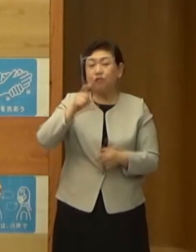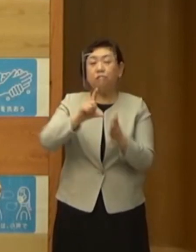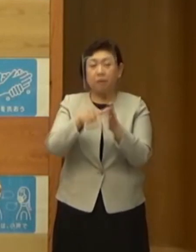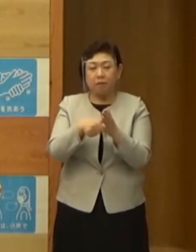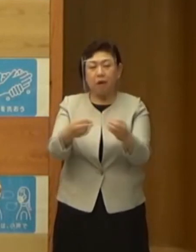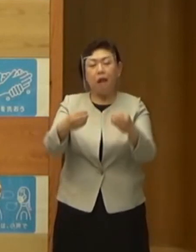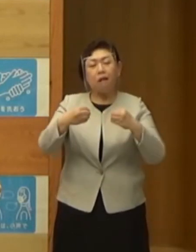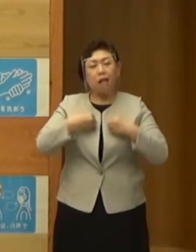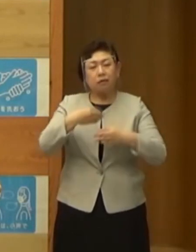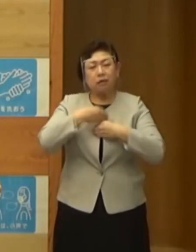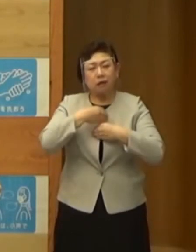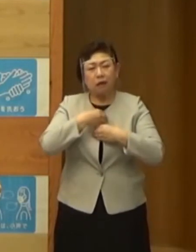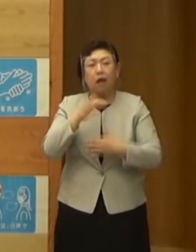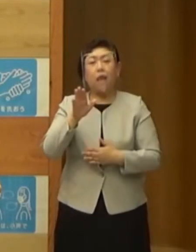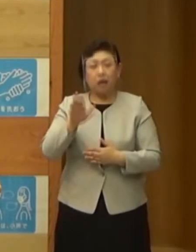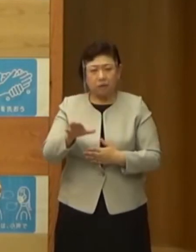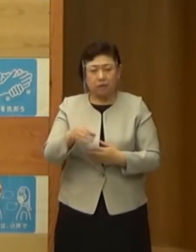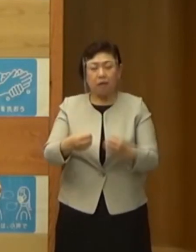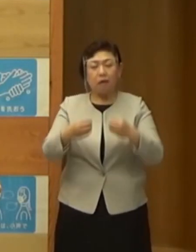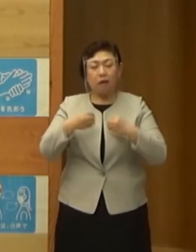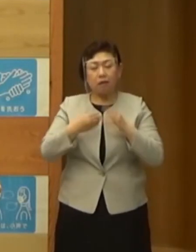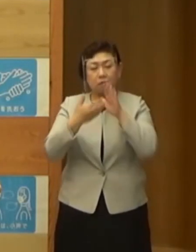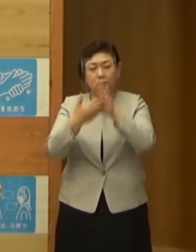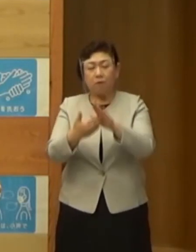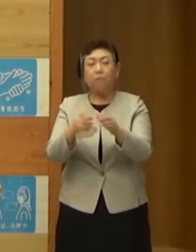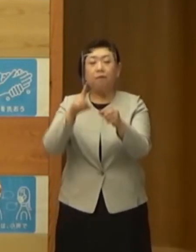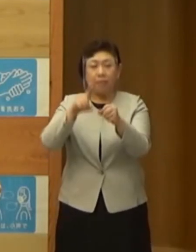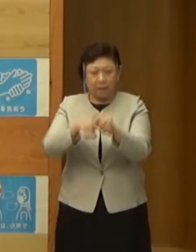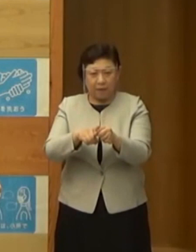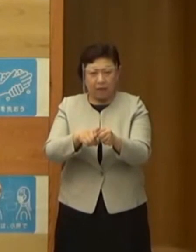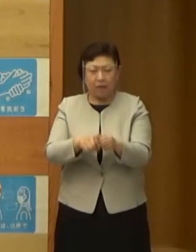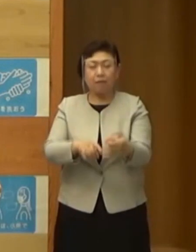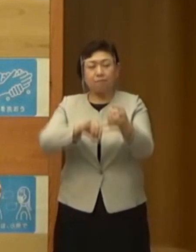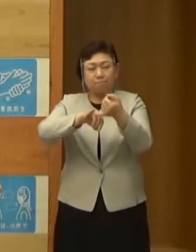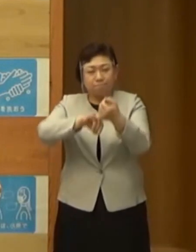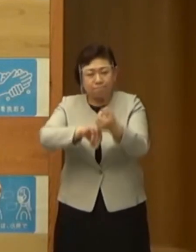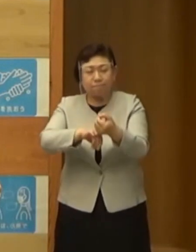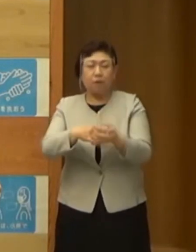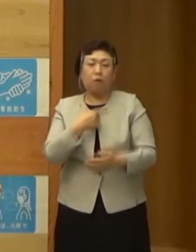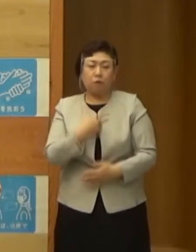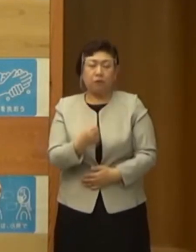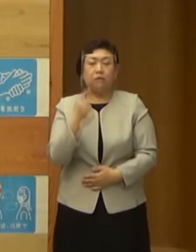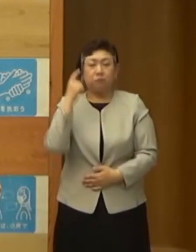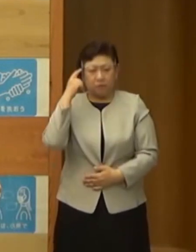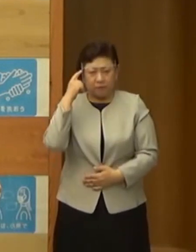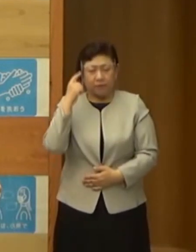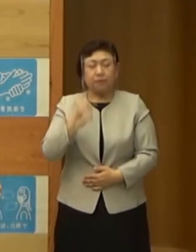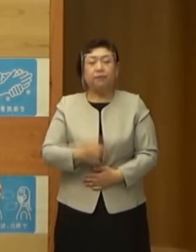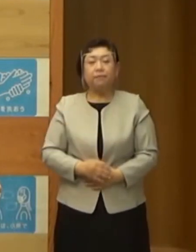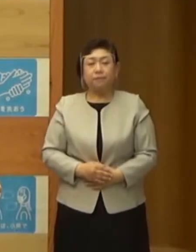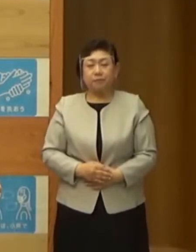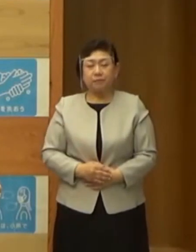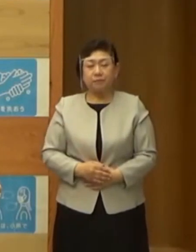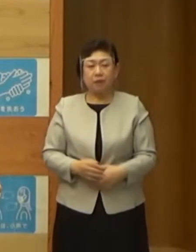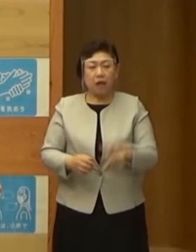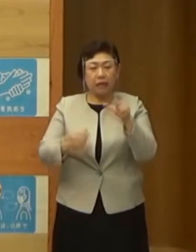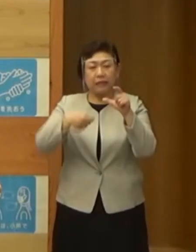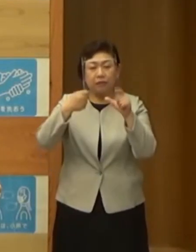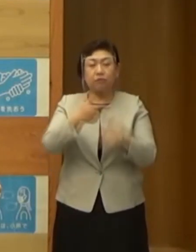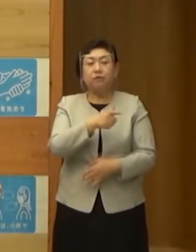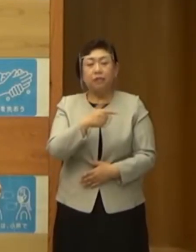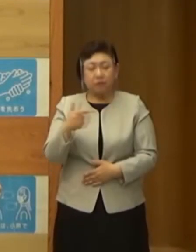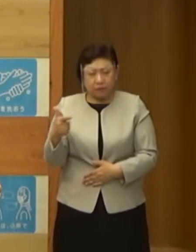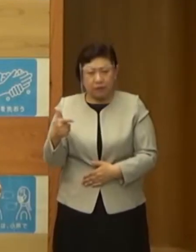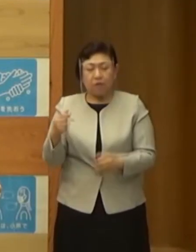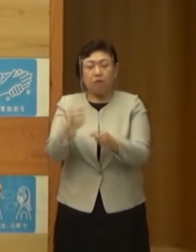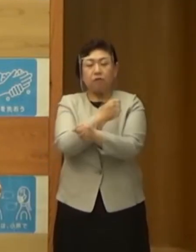いとされ、感染を防ぐため遵守をお願いしたいと思います。飲食店等の事